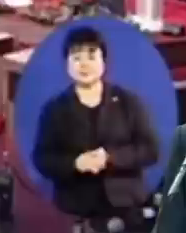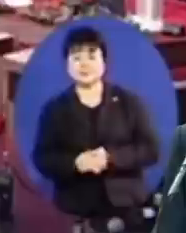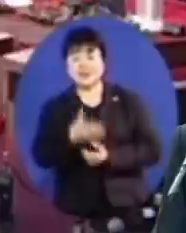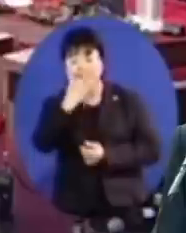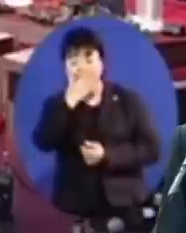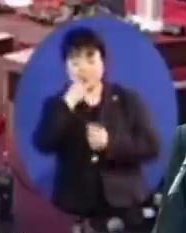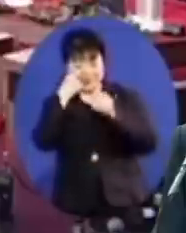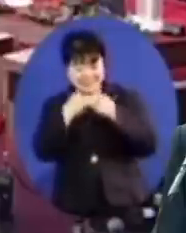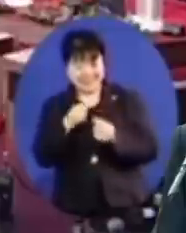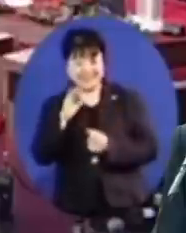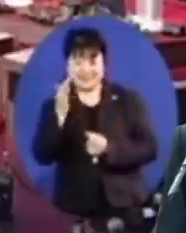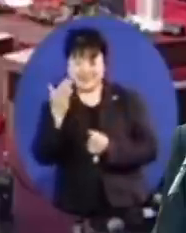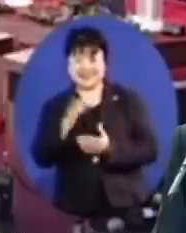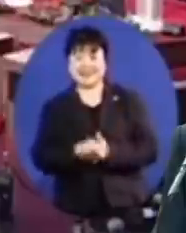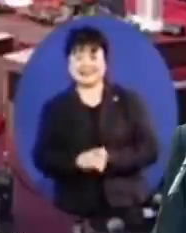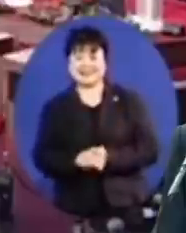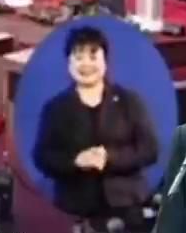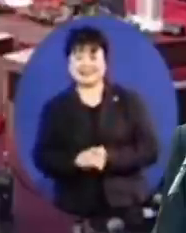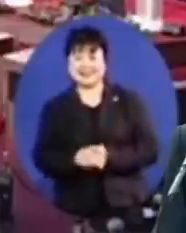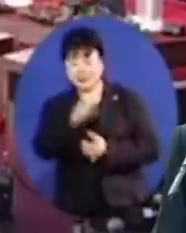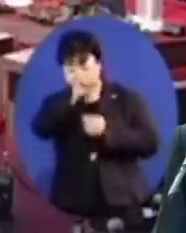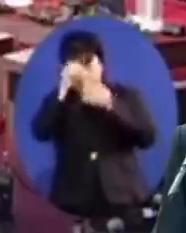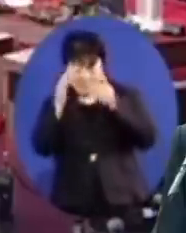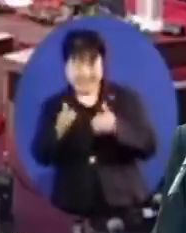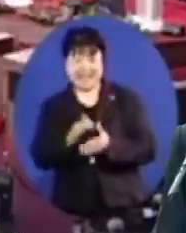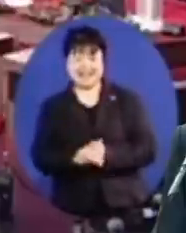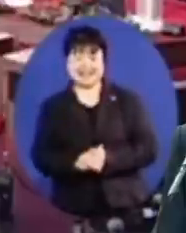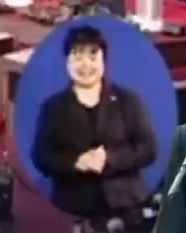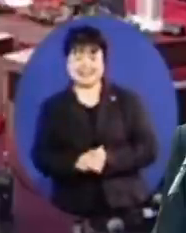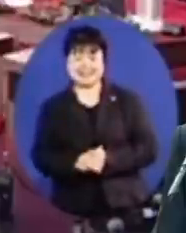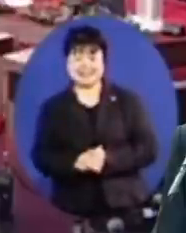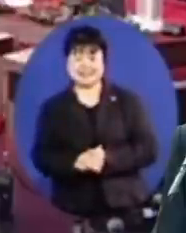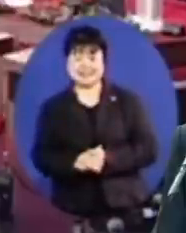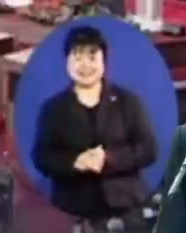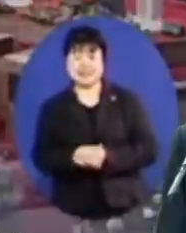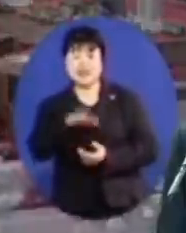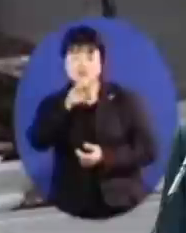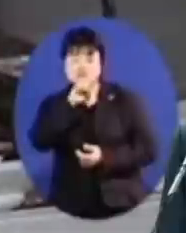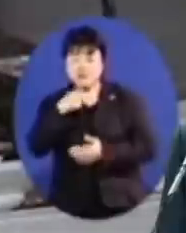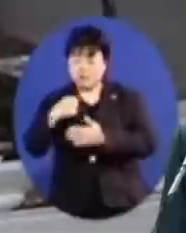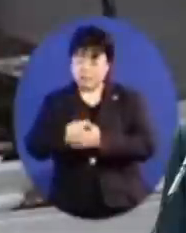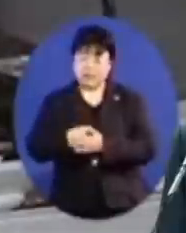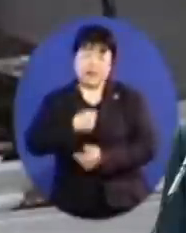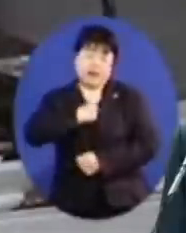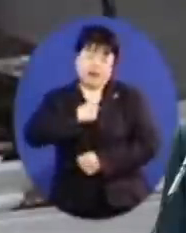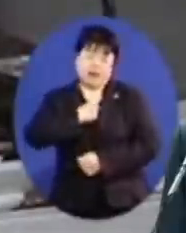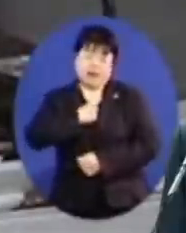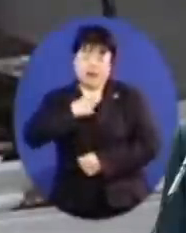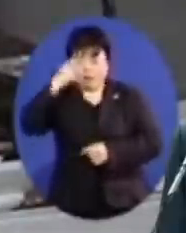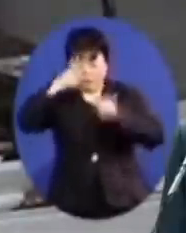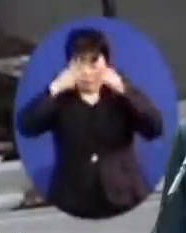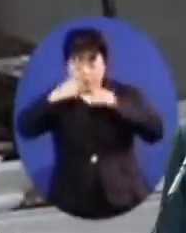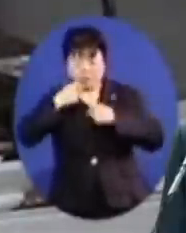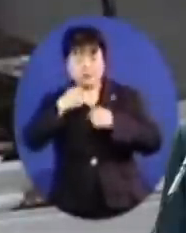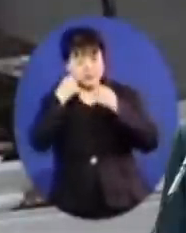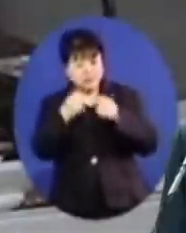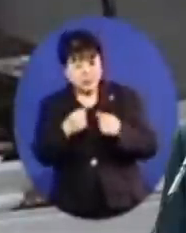행복하게 살아야 되는 것입니다. 한평생을 원망하고 탄식하고 가슴 치고 울고 슬프게